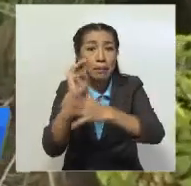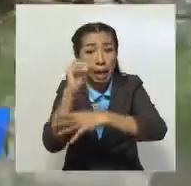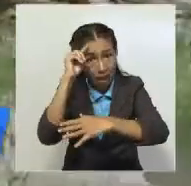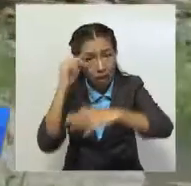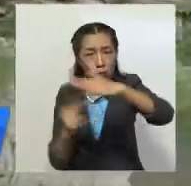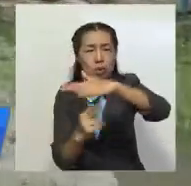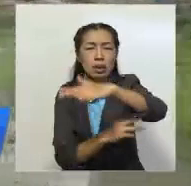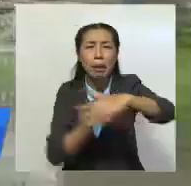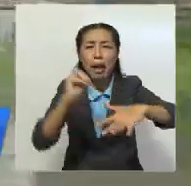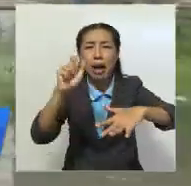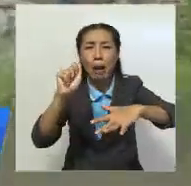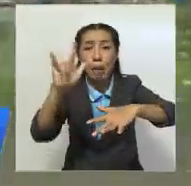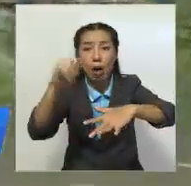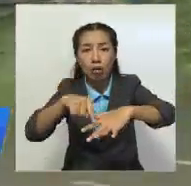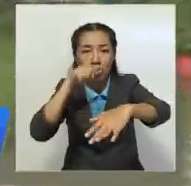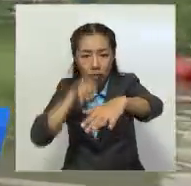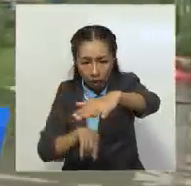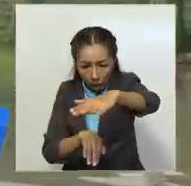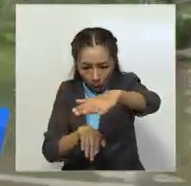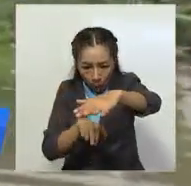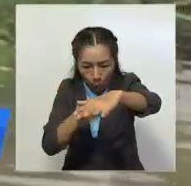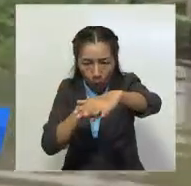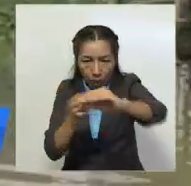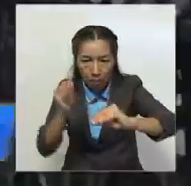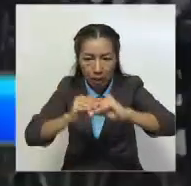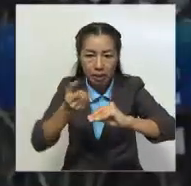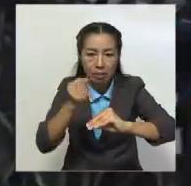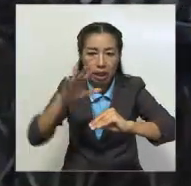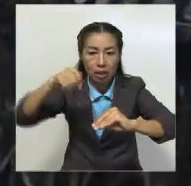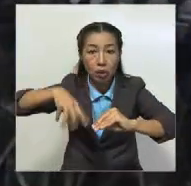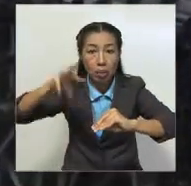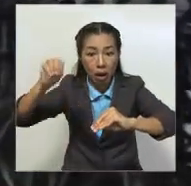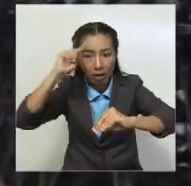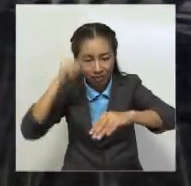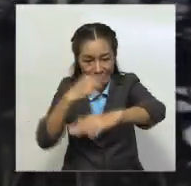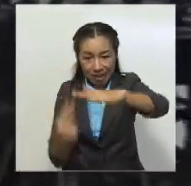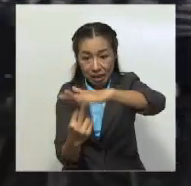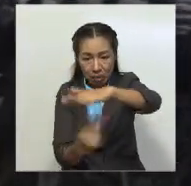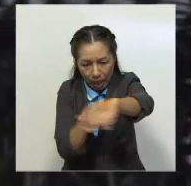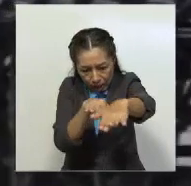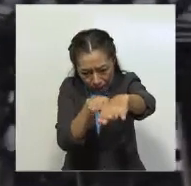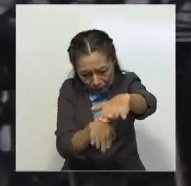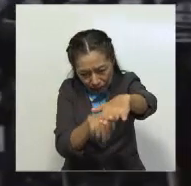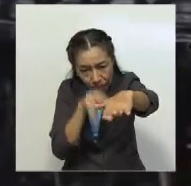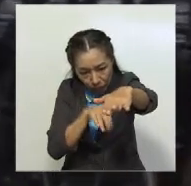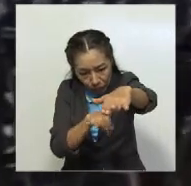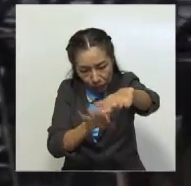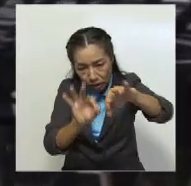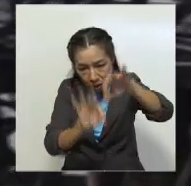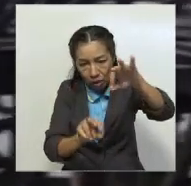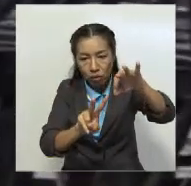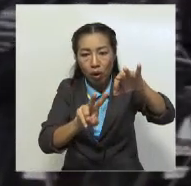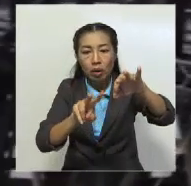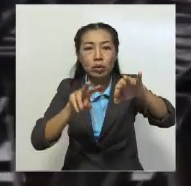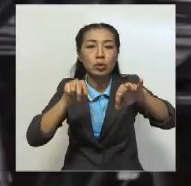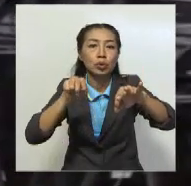ะพานมอนนะครับมีระดับน้ำสูงขึ้นมาอีกประมาณ15เซนติเมตรอยู่ต่ำจากพื้นสะพานเนี่ยประมาณ2เมตร70เซนติเมตรหรือประมาณ2เมตรครึ่ง